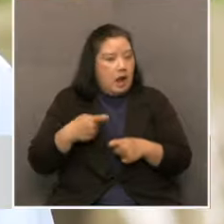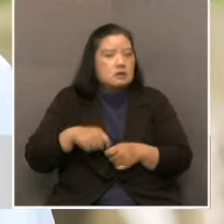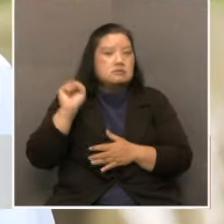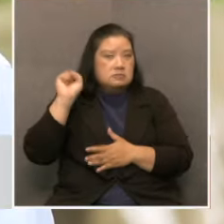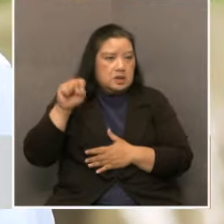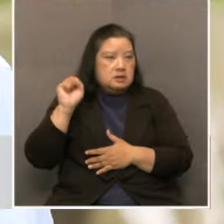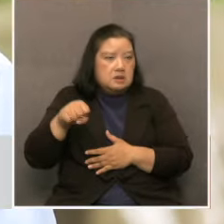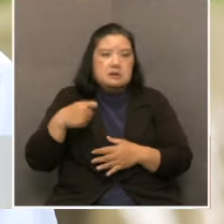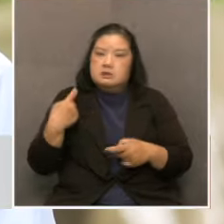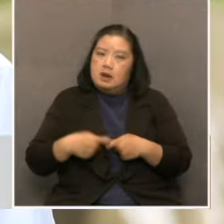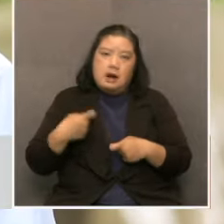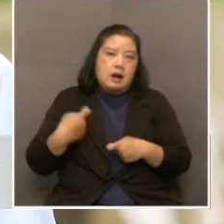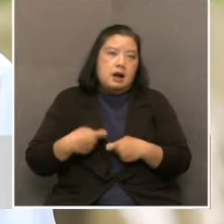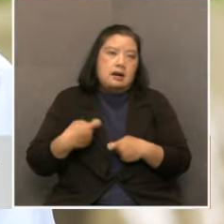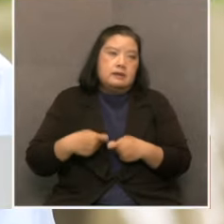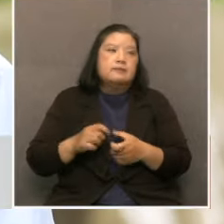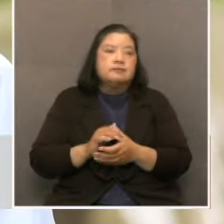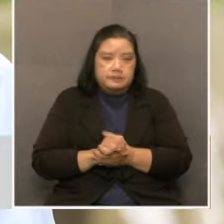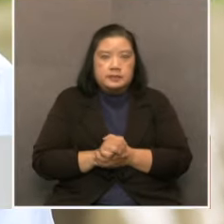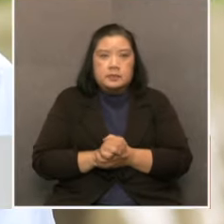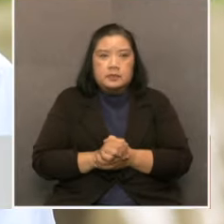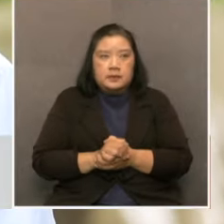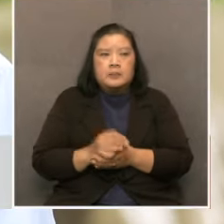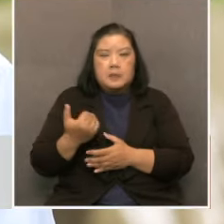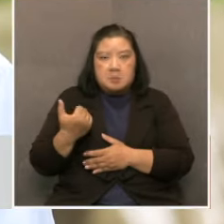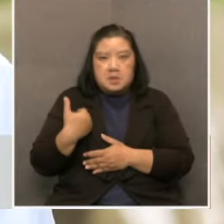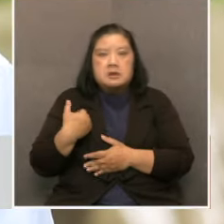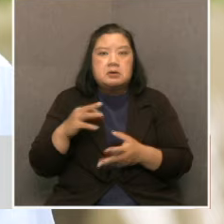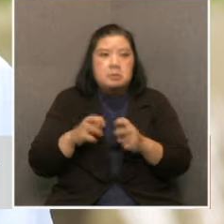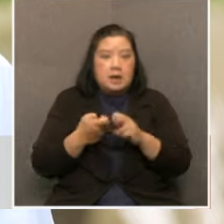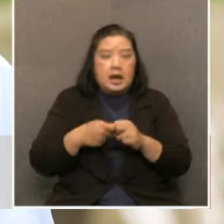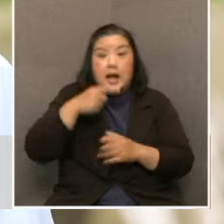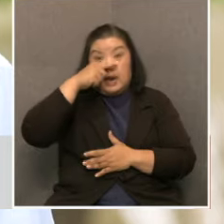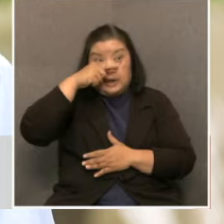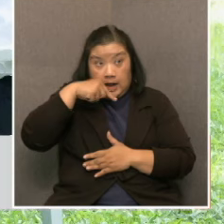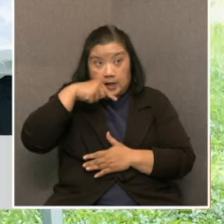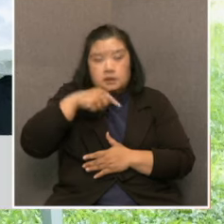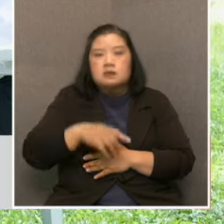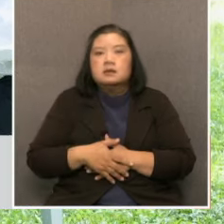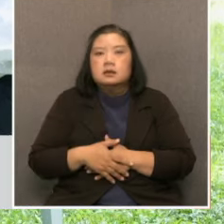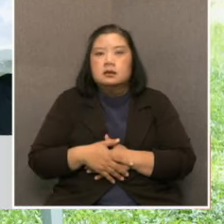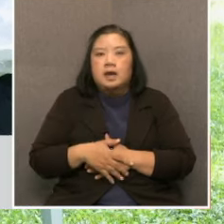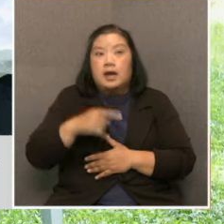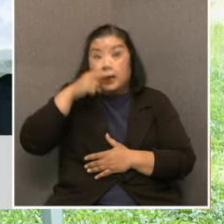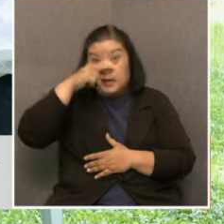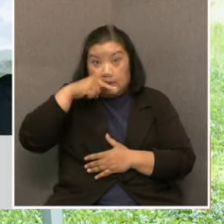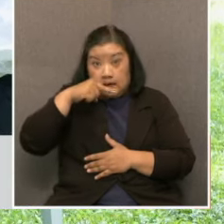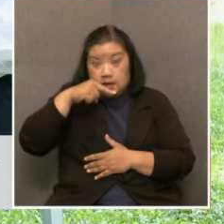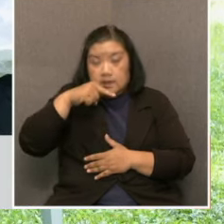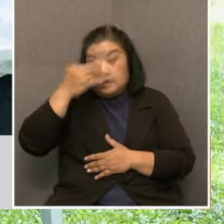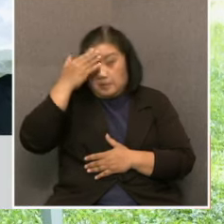ะครับอย่าลืมนะครับข้อยกเว้นเนี่ยคือของไทยผ่านพ้นการล่าอาณานิคม รัฐบาลใหม่ของเราเนี่ยควร